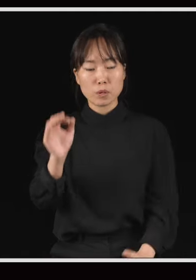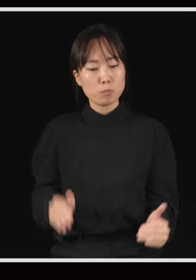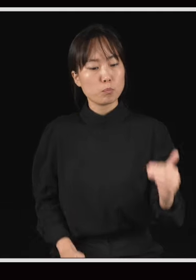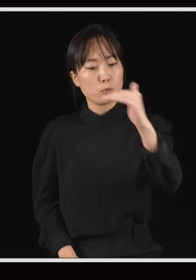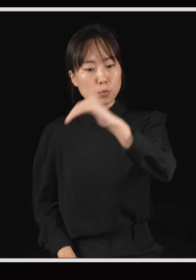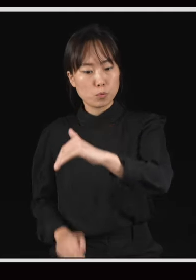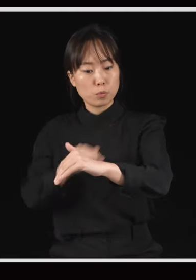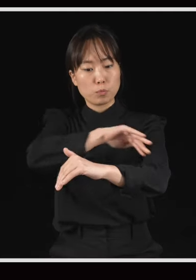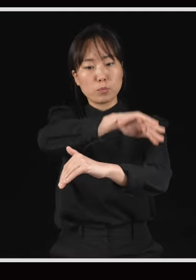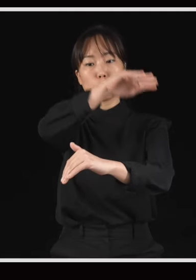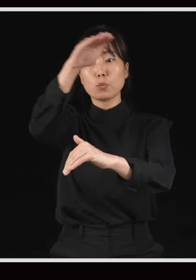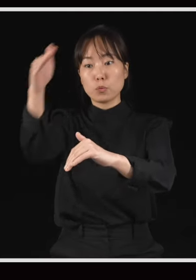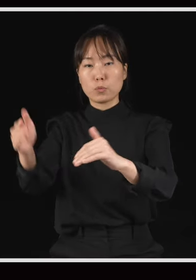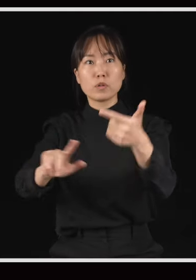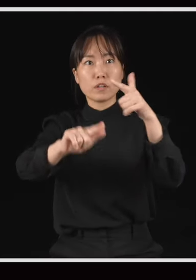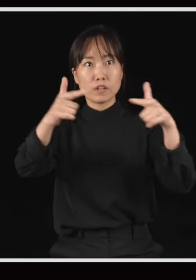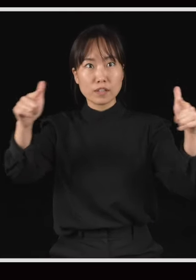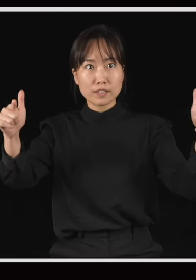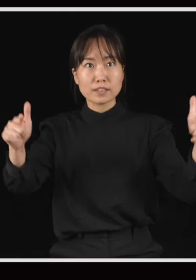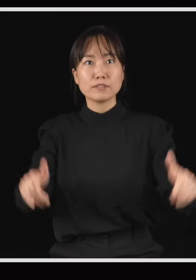않습니까?